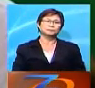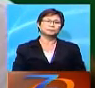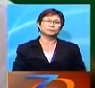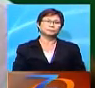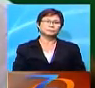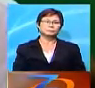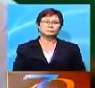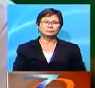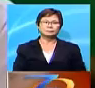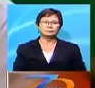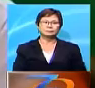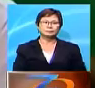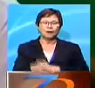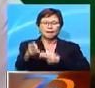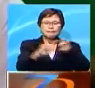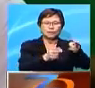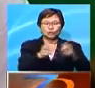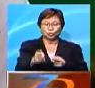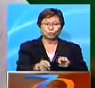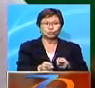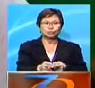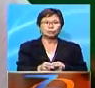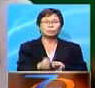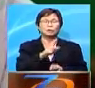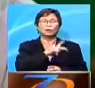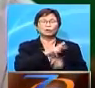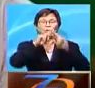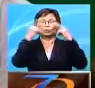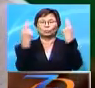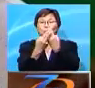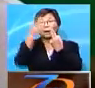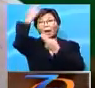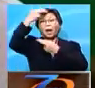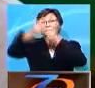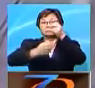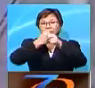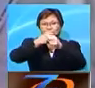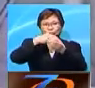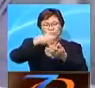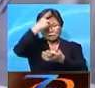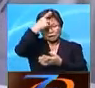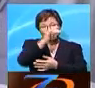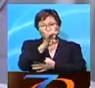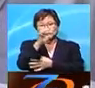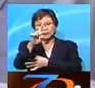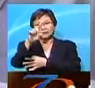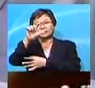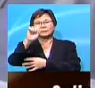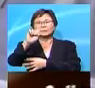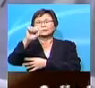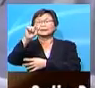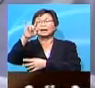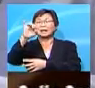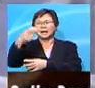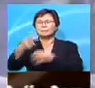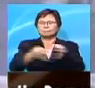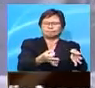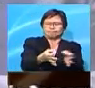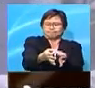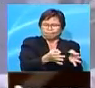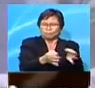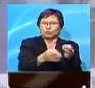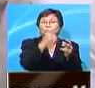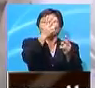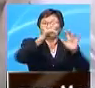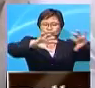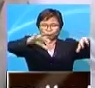Malaysia pengurus besar kanan merangkap ketua rombongan haji tahun ini Datuk Syed salh Syed Abdul Rahman memberi penjelasan